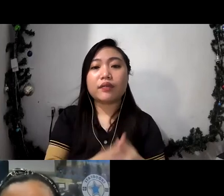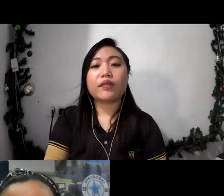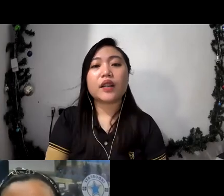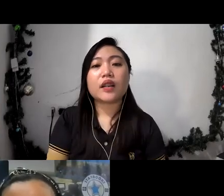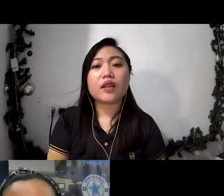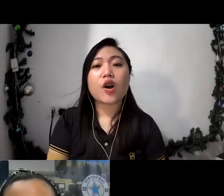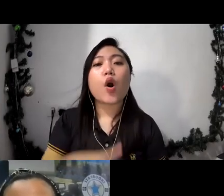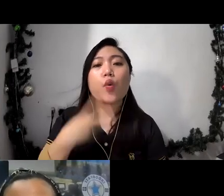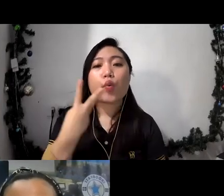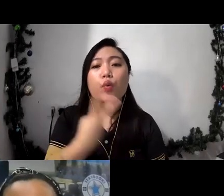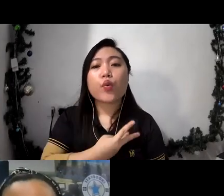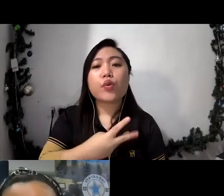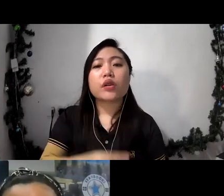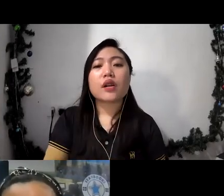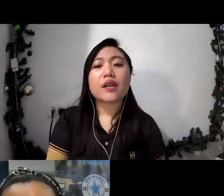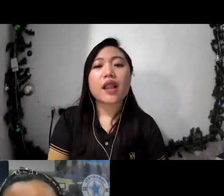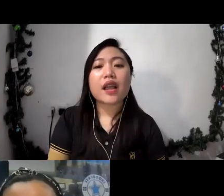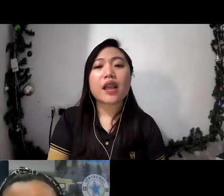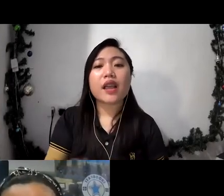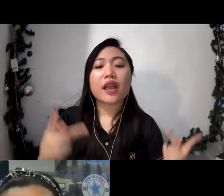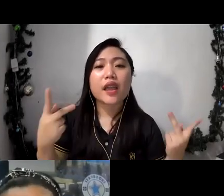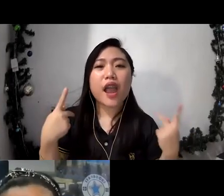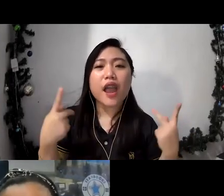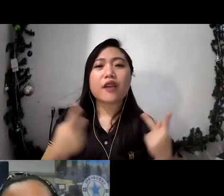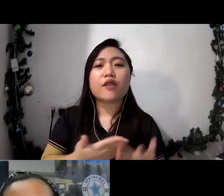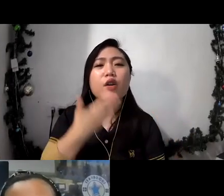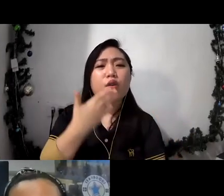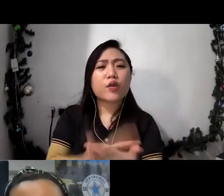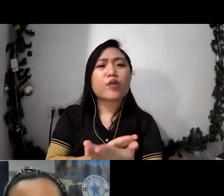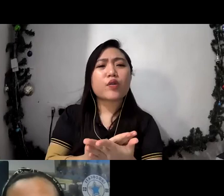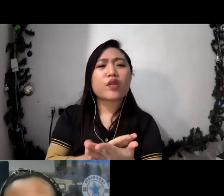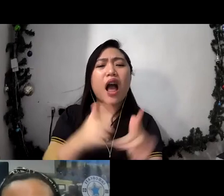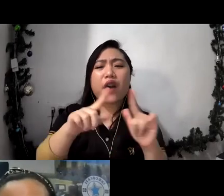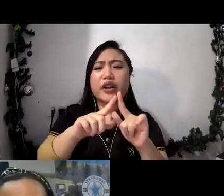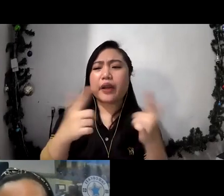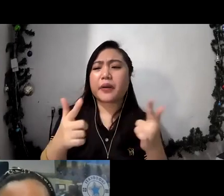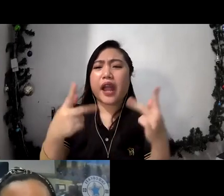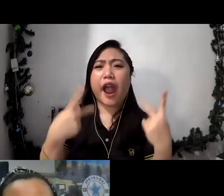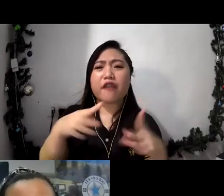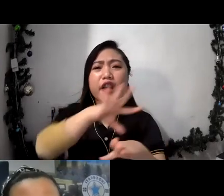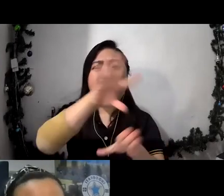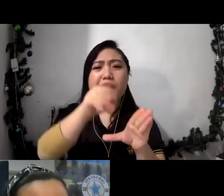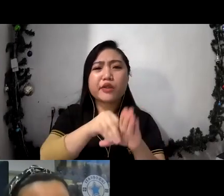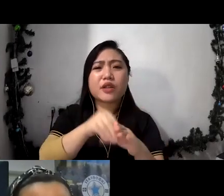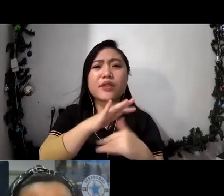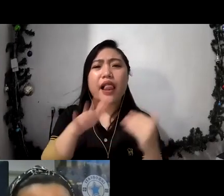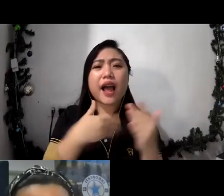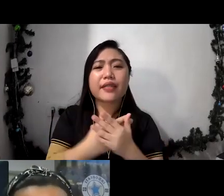to have our libraries be inclusive sa lahat po ng clients, no?